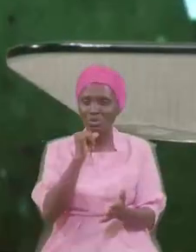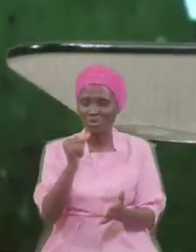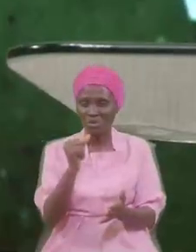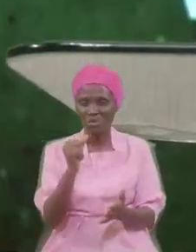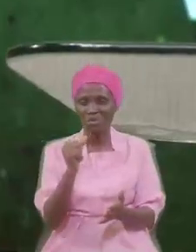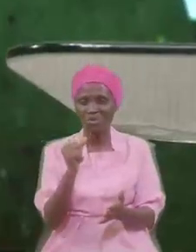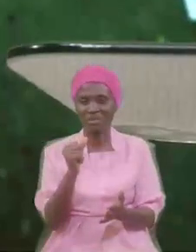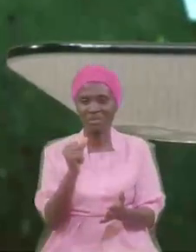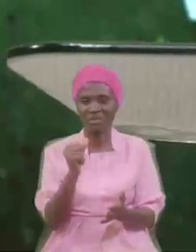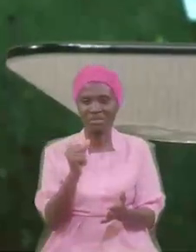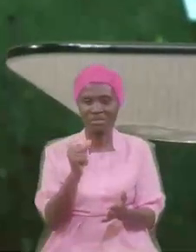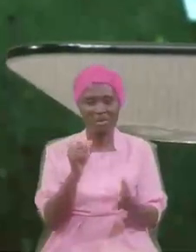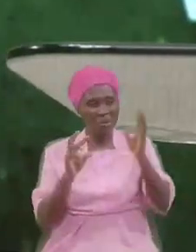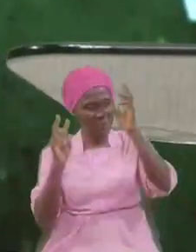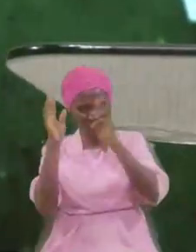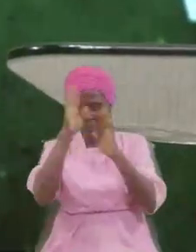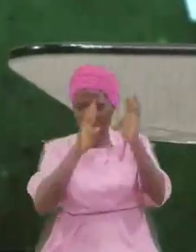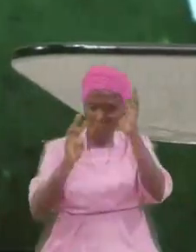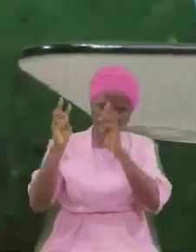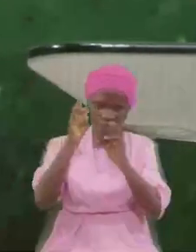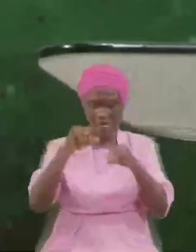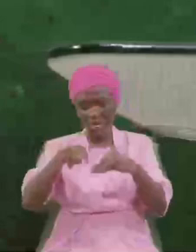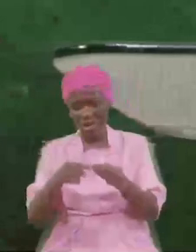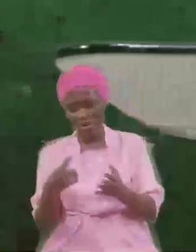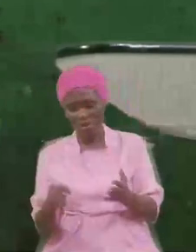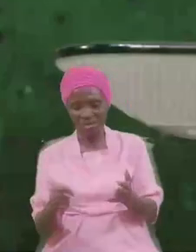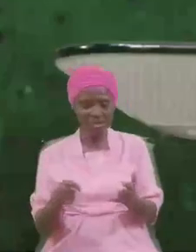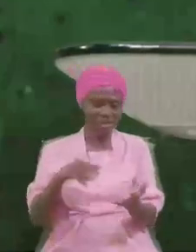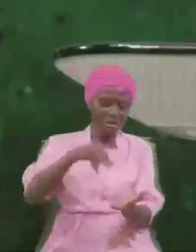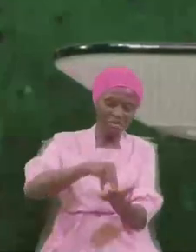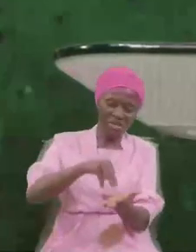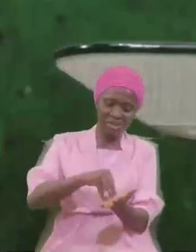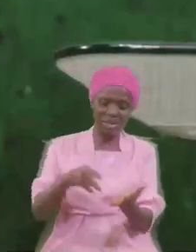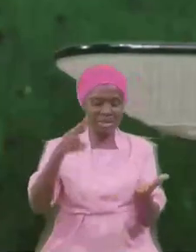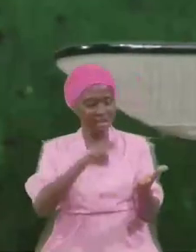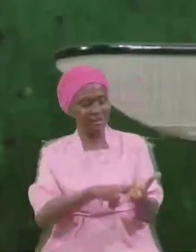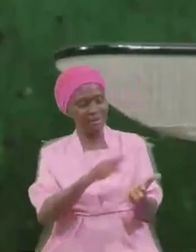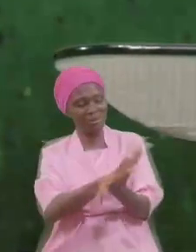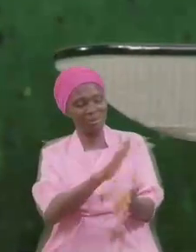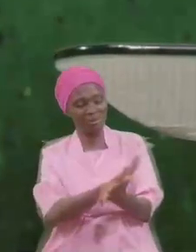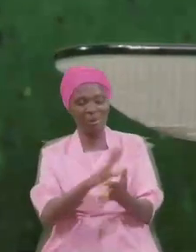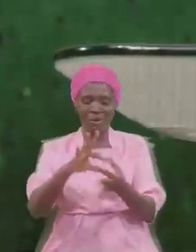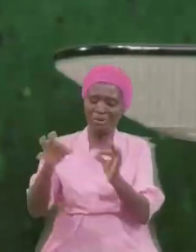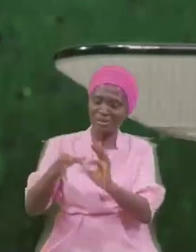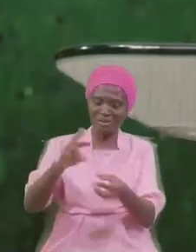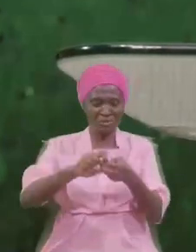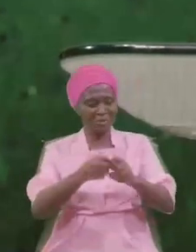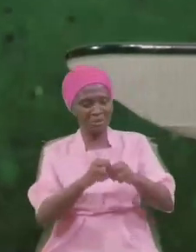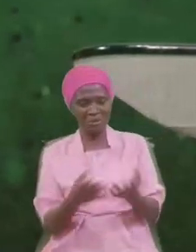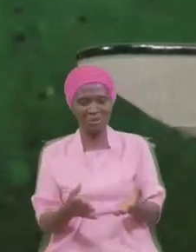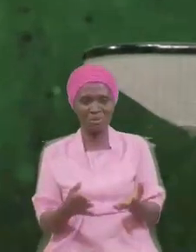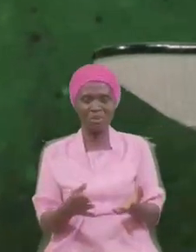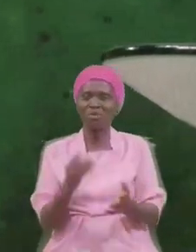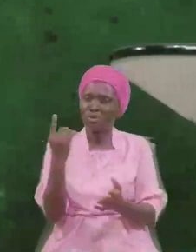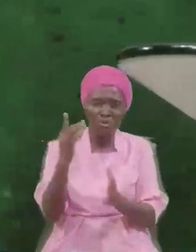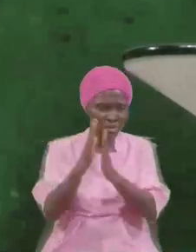donner l'attention à la douleur, au bulletin médical, à l'histoire de votre cas. Priez, non selon